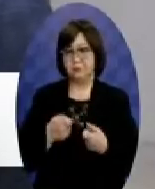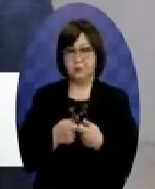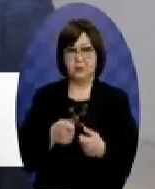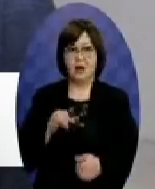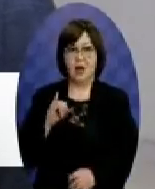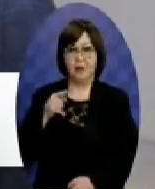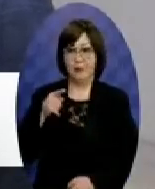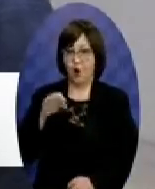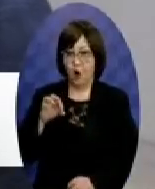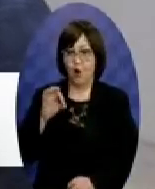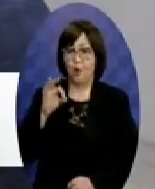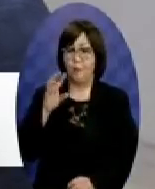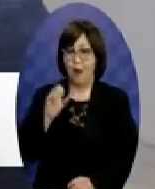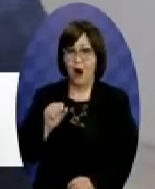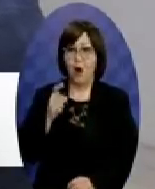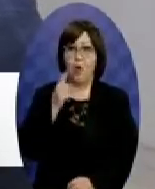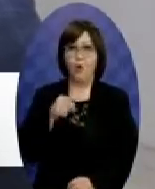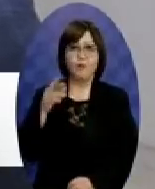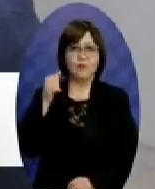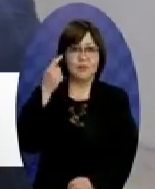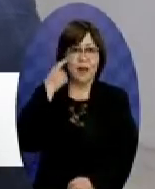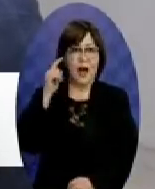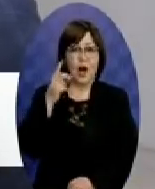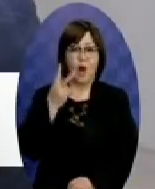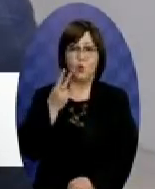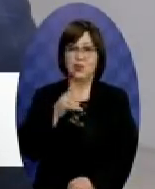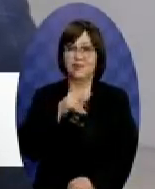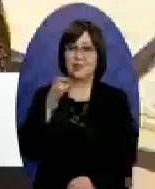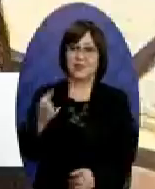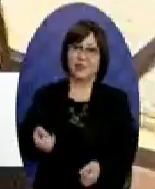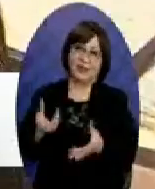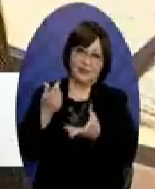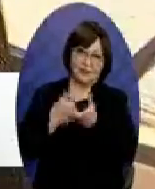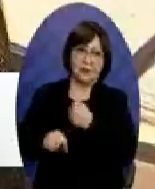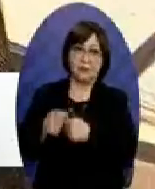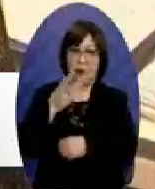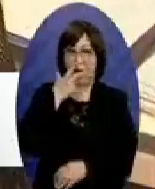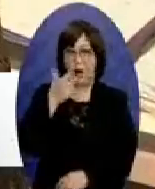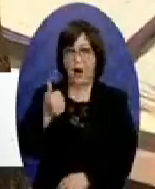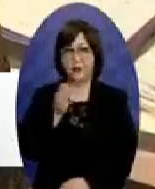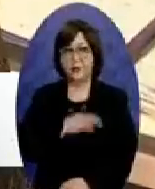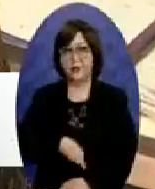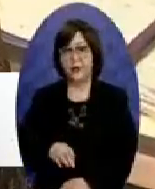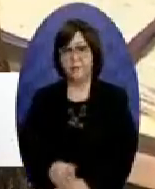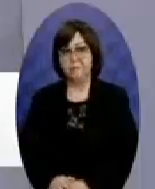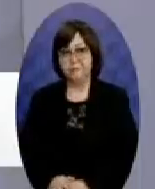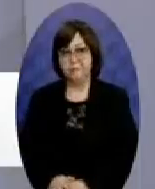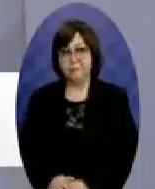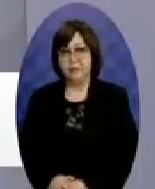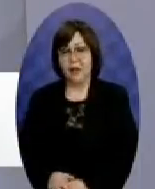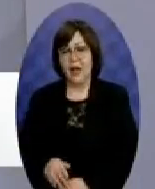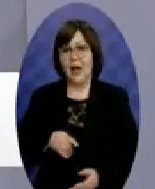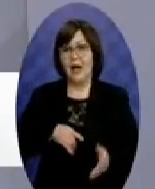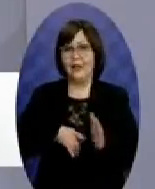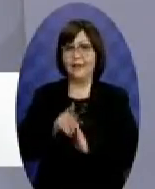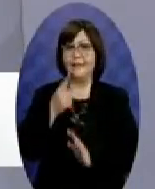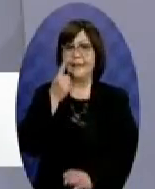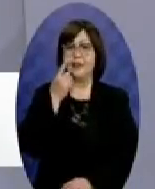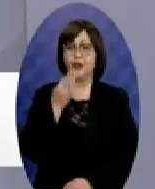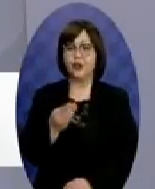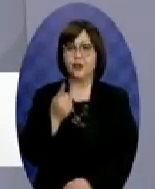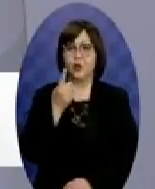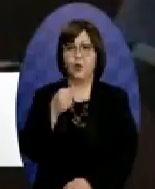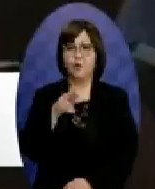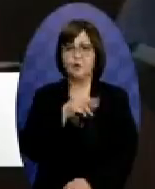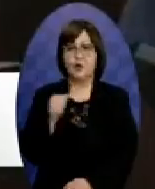гэж байгаа онцлогтой төвгөрөөж их хэмжээний захиалга авч чадхаар ийм хандлагатай байна. Түмэн шууд компани анхдаг зах зээл дээр гарч байгаа хувьцааны нэг бүрийн үнэ